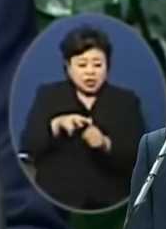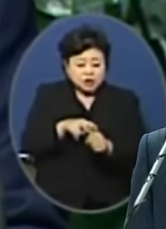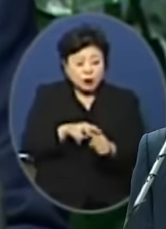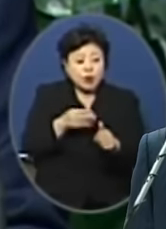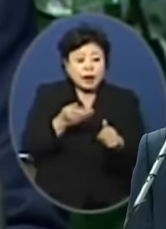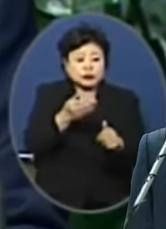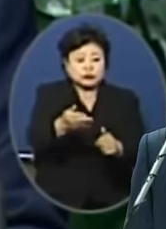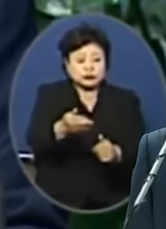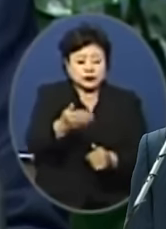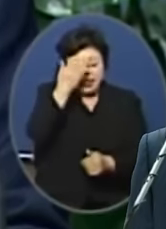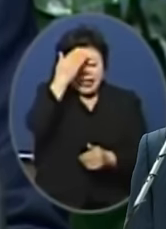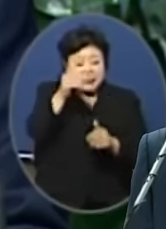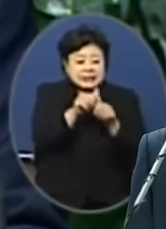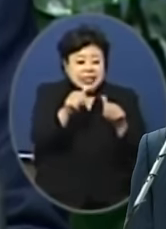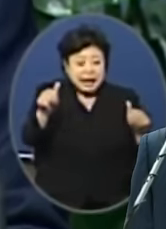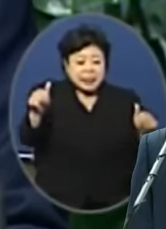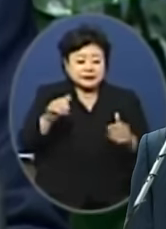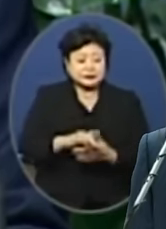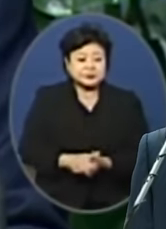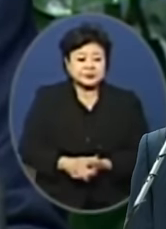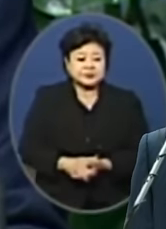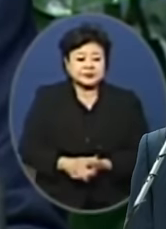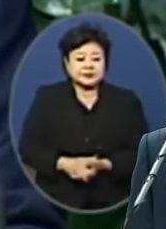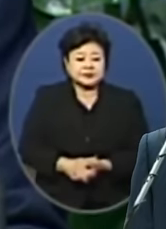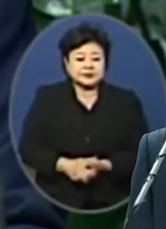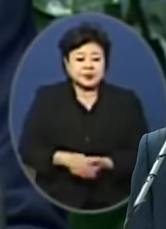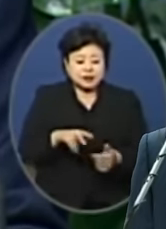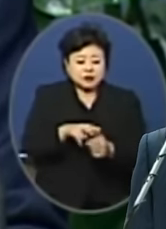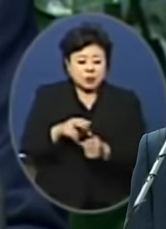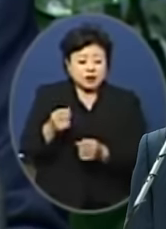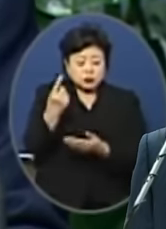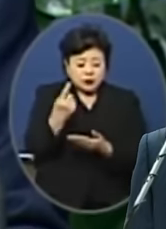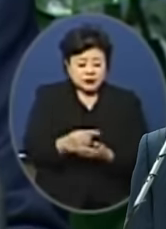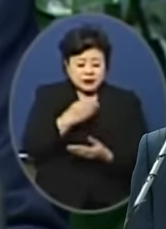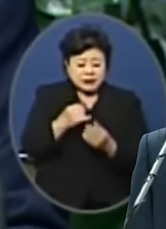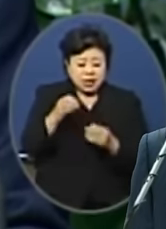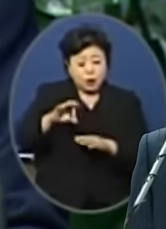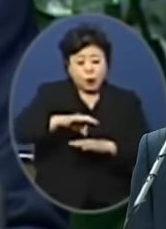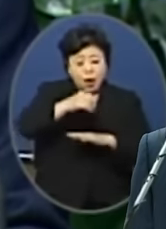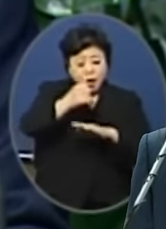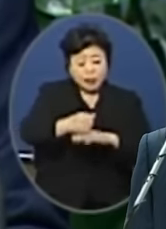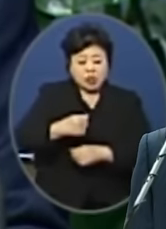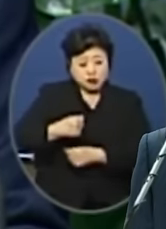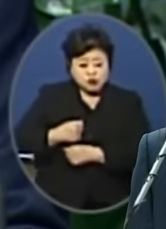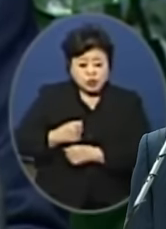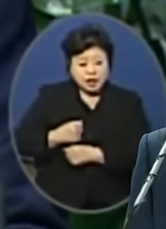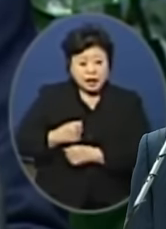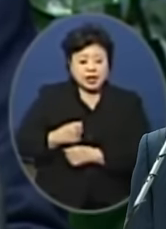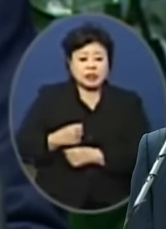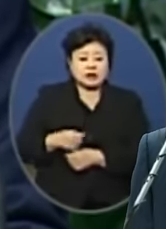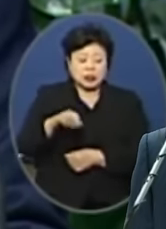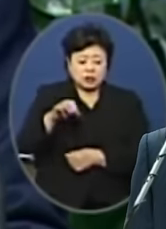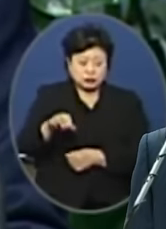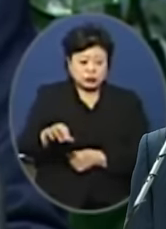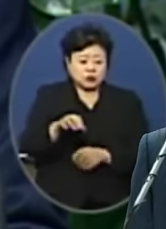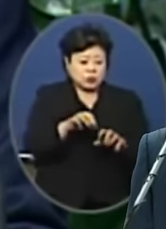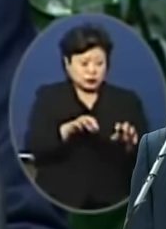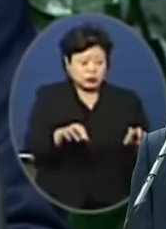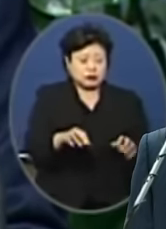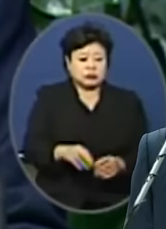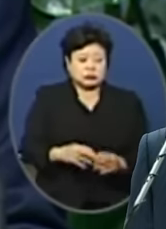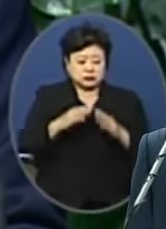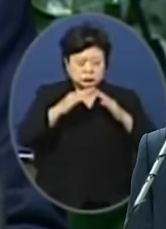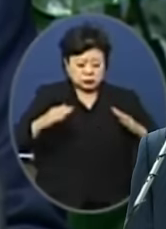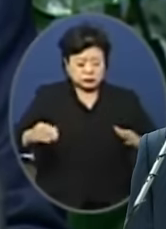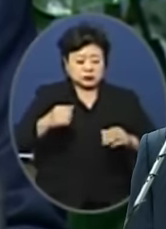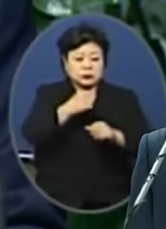유출했습니다. 엘리사가 정보를 가지고서 이스라엘 왕에게 군대를 여기에 배치시키십시오, 진지를